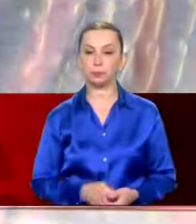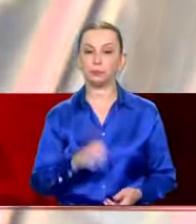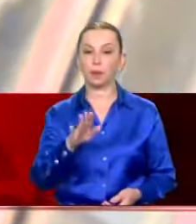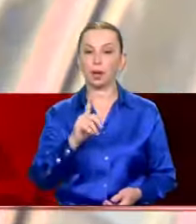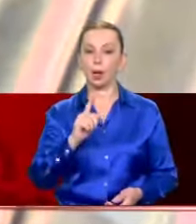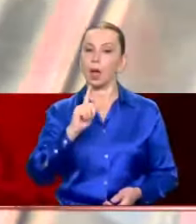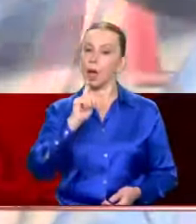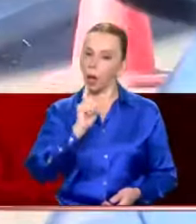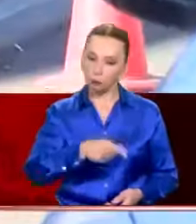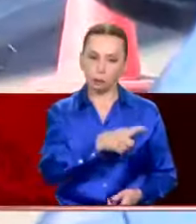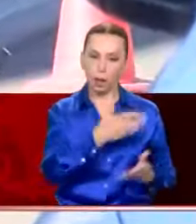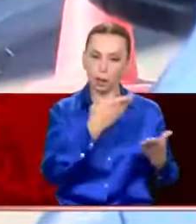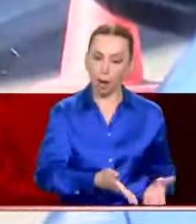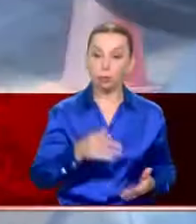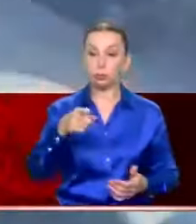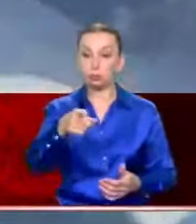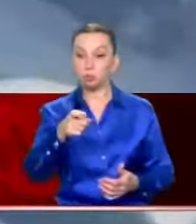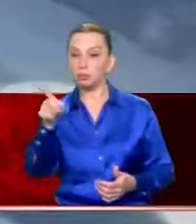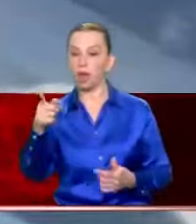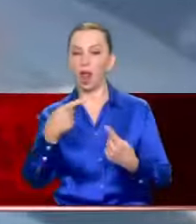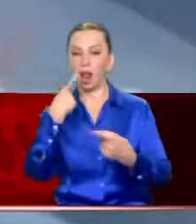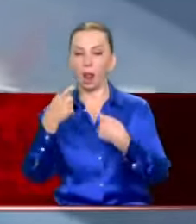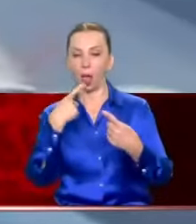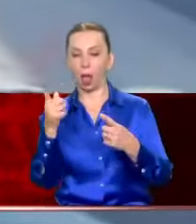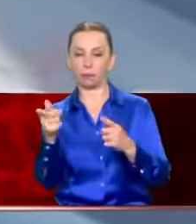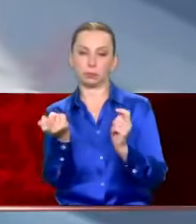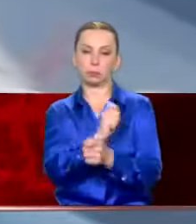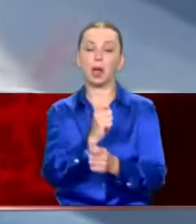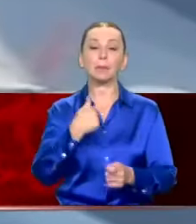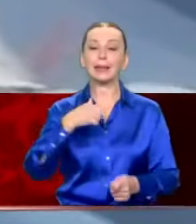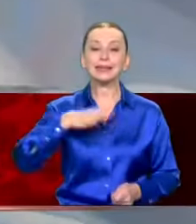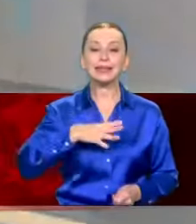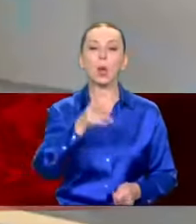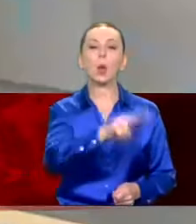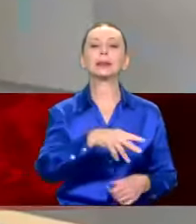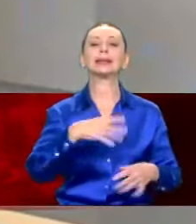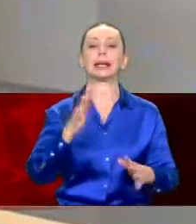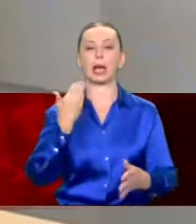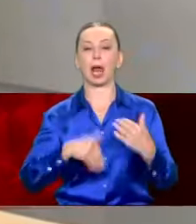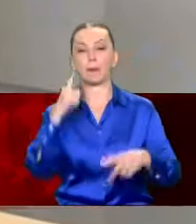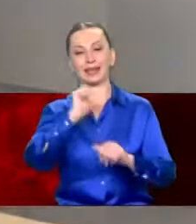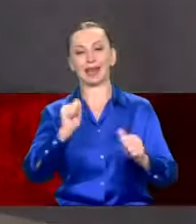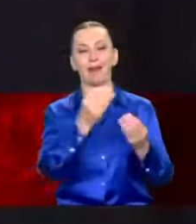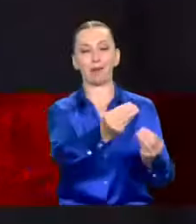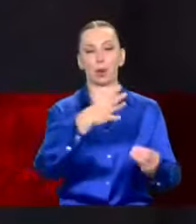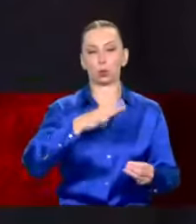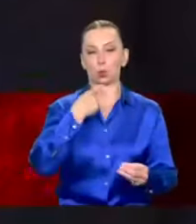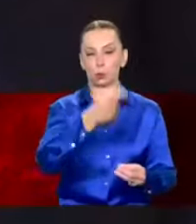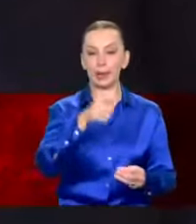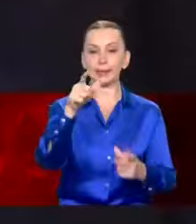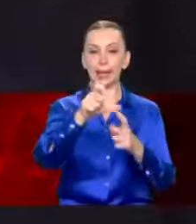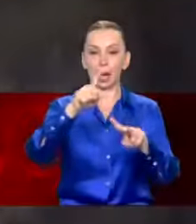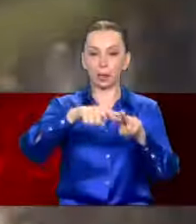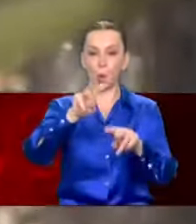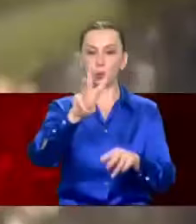Azmettirici kabul etti, tetikçi ifade değiştirdi. Amacının öldürmek değil, yaralamak olduğunu söyledi. Eski Ülke Ocakları Genel Başkanı Sinan Ateş,